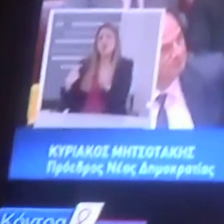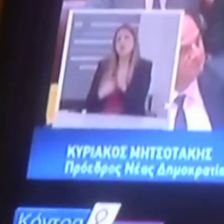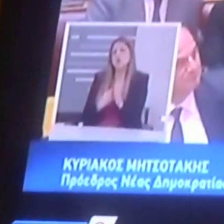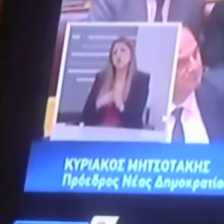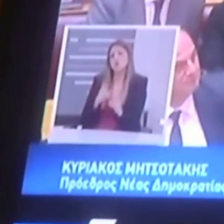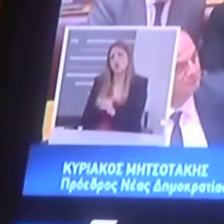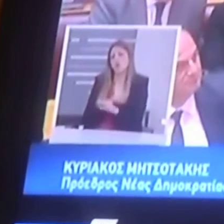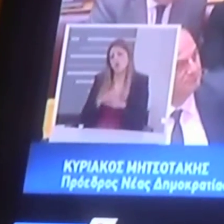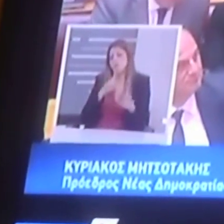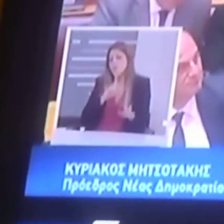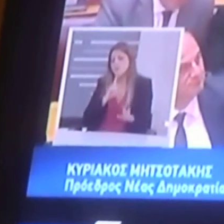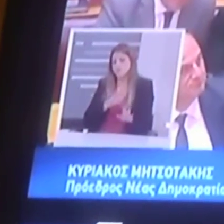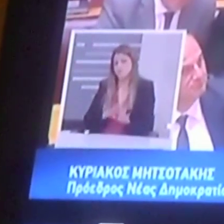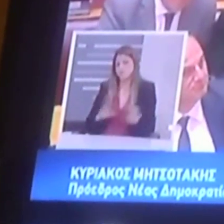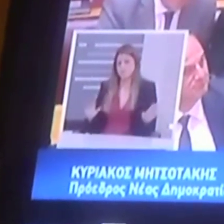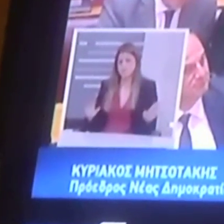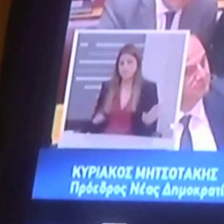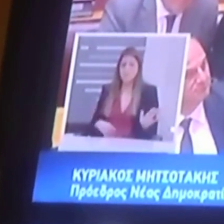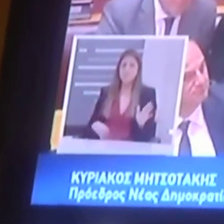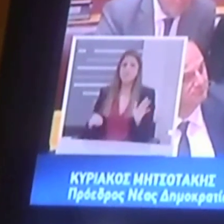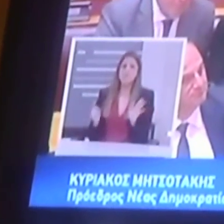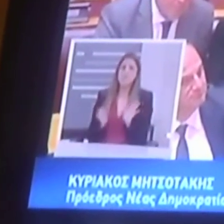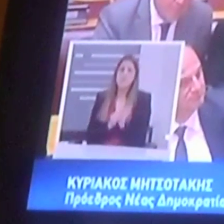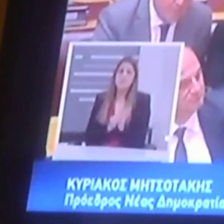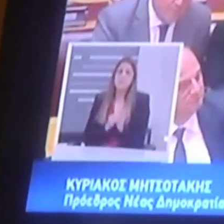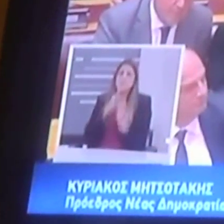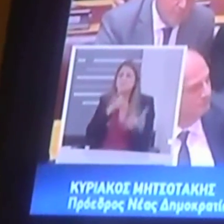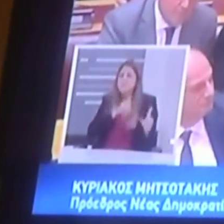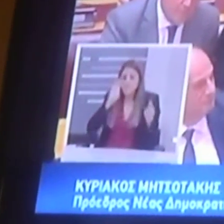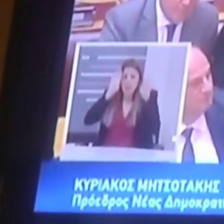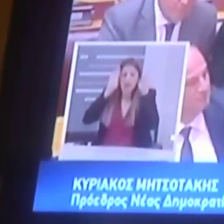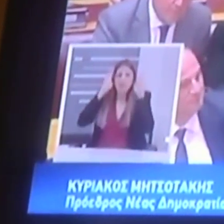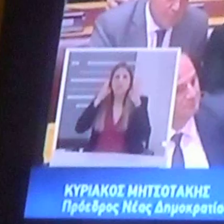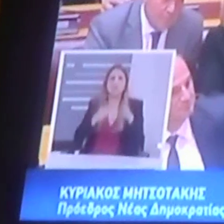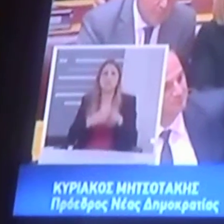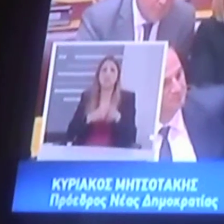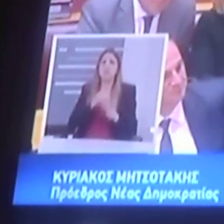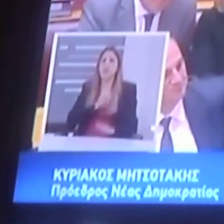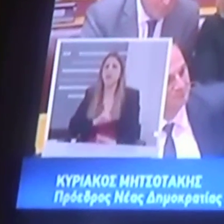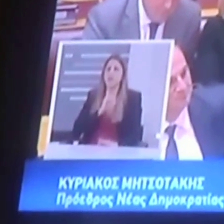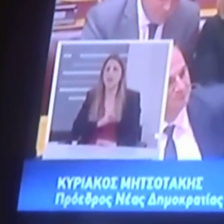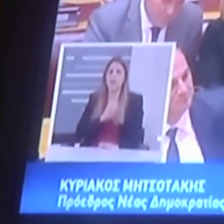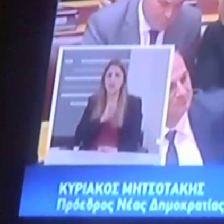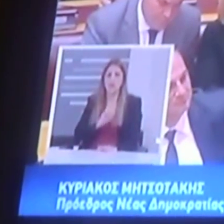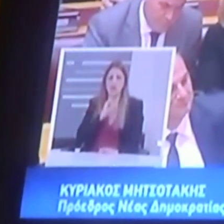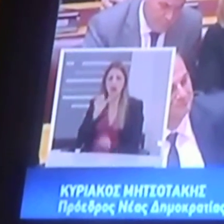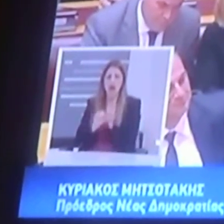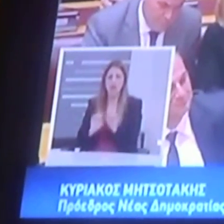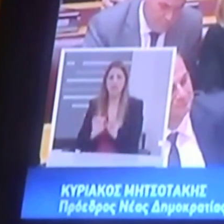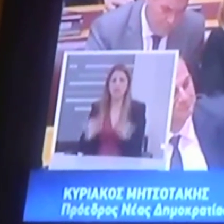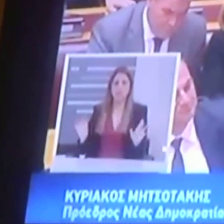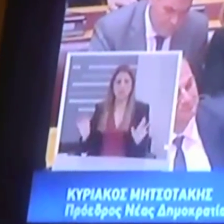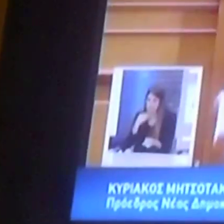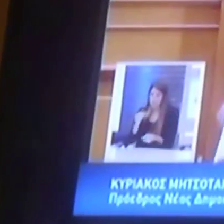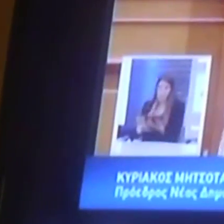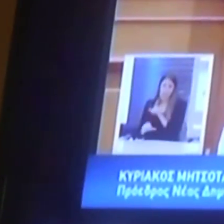με αυτιστικό τρόπο την ίδια και την ίδια αντίδραση της θεωρητικής σας ομάδας. Λοιπόν, κύριε Τσίπρα, δεν θα δεθώ.